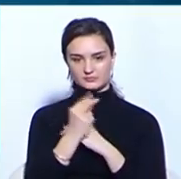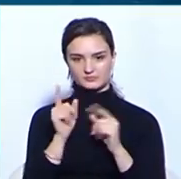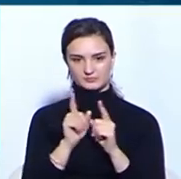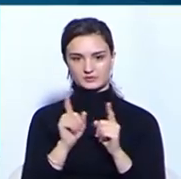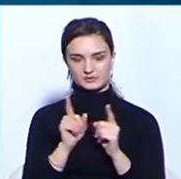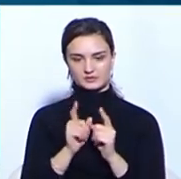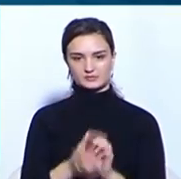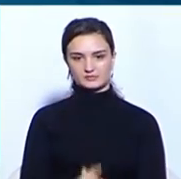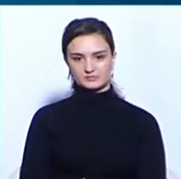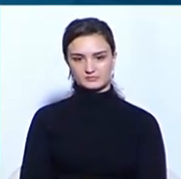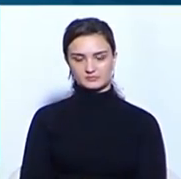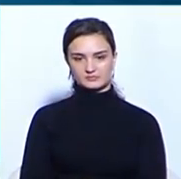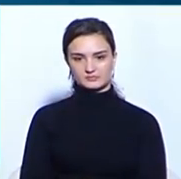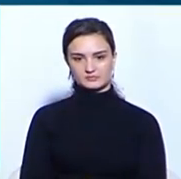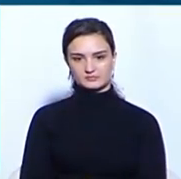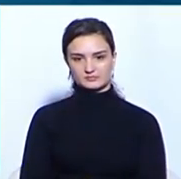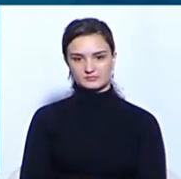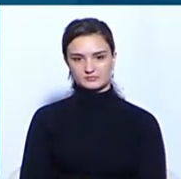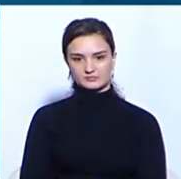კი.